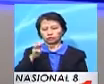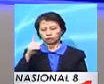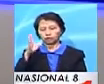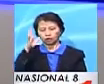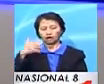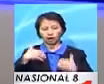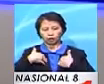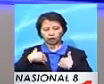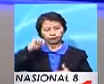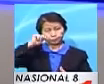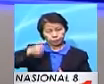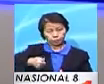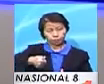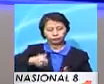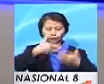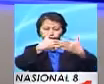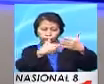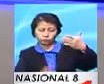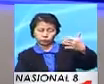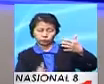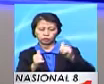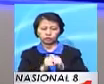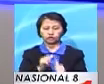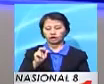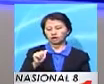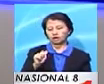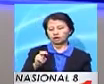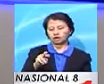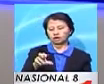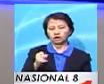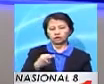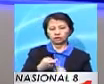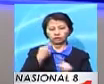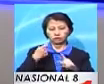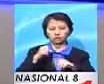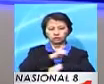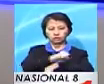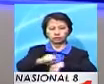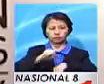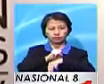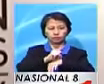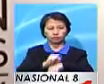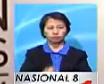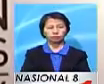akan berlangsung mulai esok. Butra lanjut bersama Anas Muhammad Noor dari Singapura.